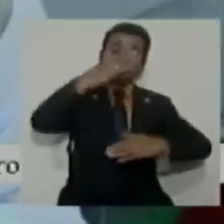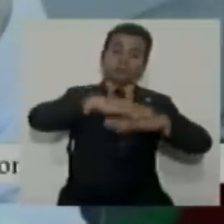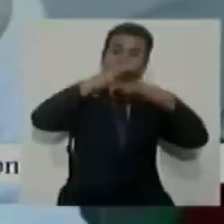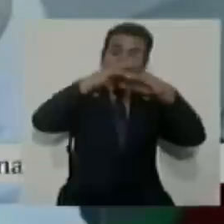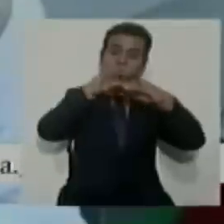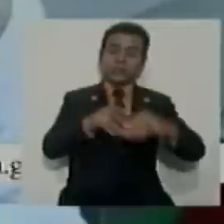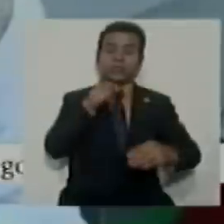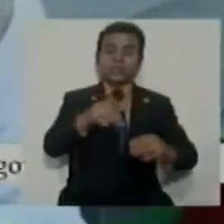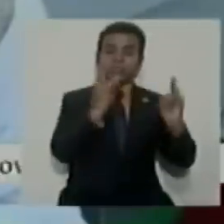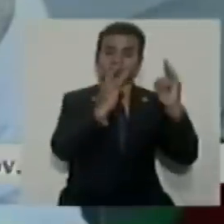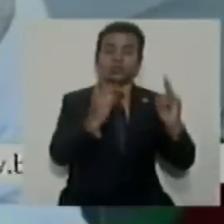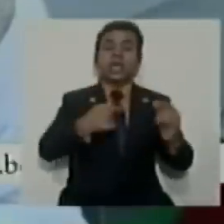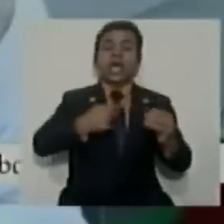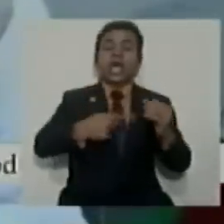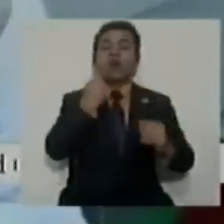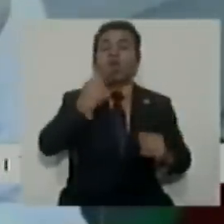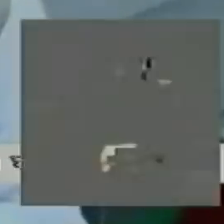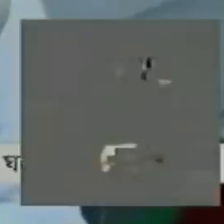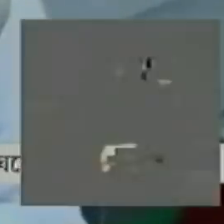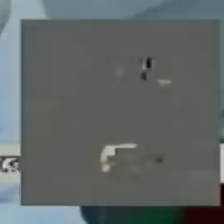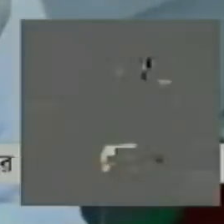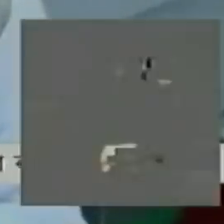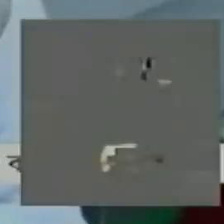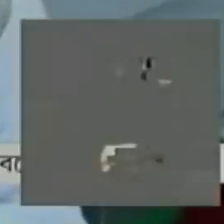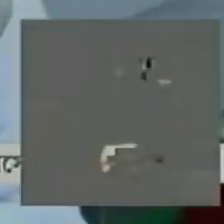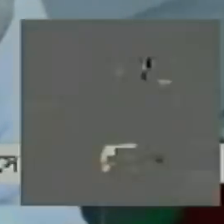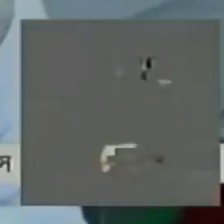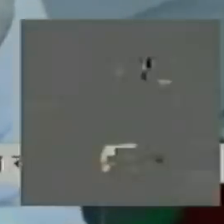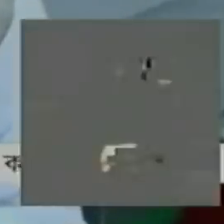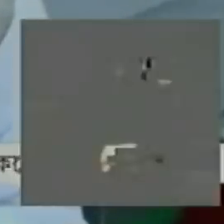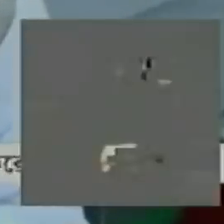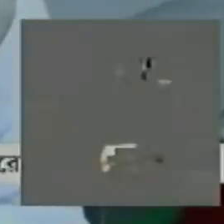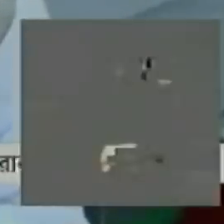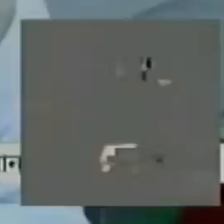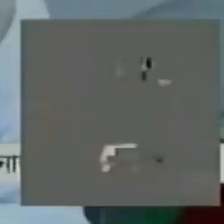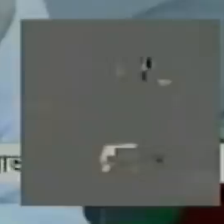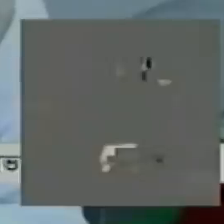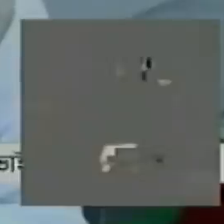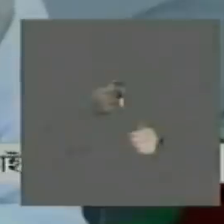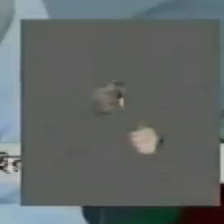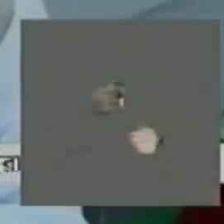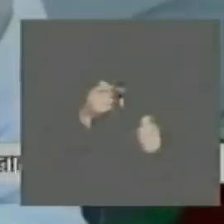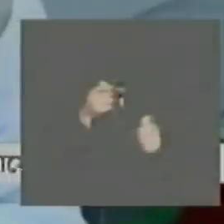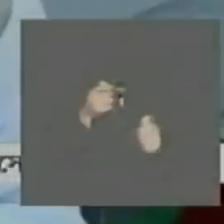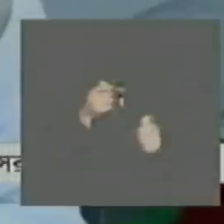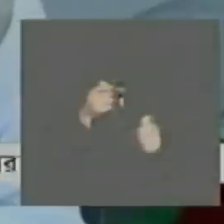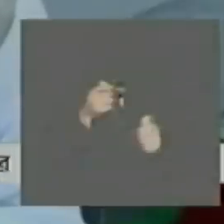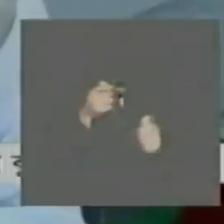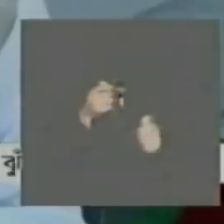হাসপাতাল 500 বেড, শেখ হাসিনা বার্ন অ্যান্ড প্লাস্টিক ইনস্টিটিউট, শহীদ সারাবাদী